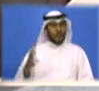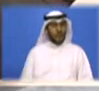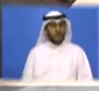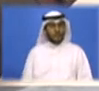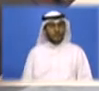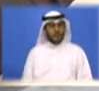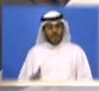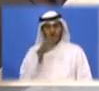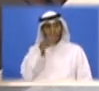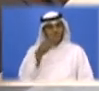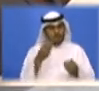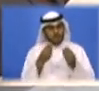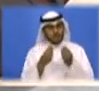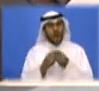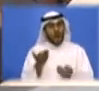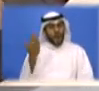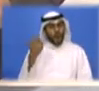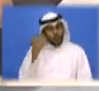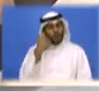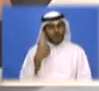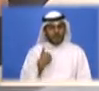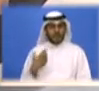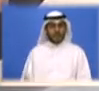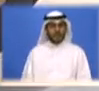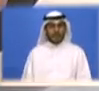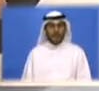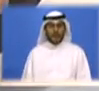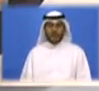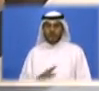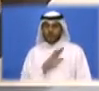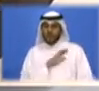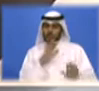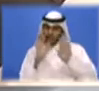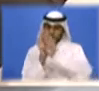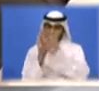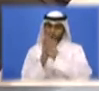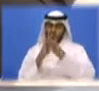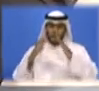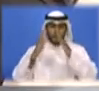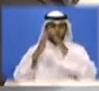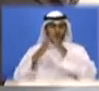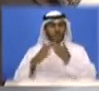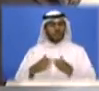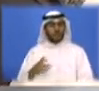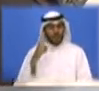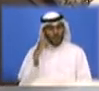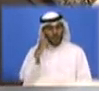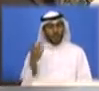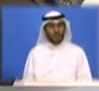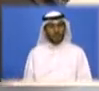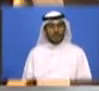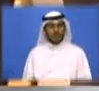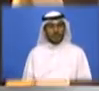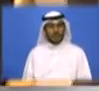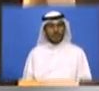ينظر إلى إخوانه عشان يحمي هذا السور ويكون هو الرادع. الجيش المصري ذكر بالقرآن خير